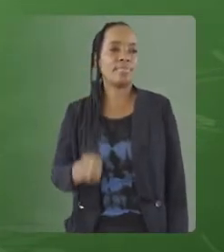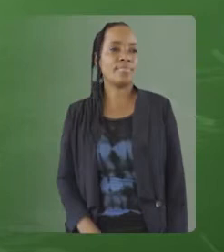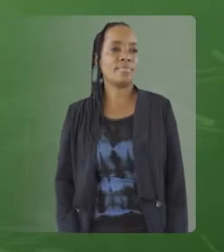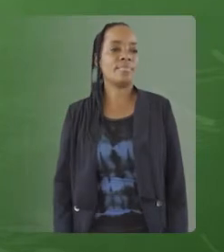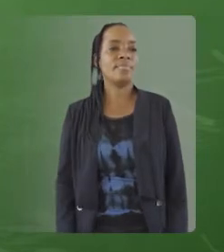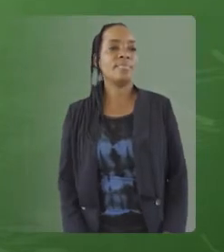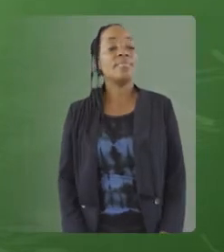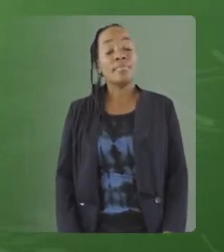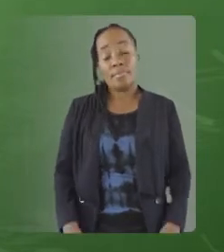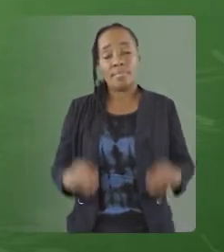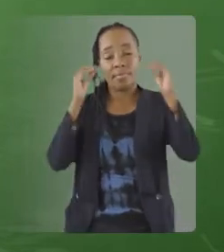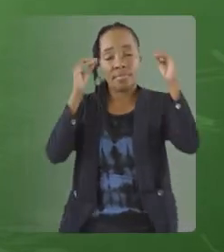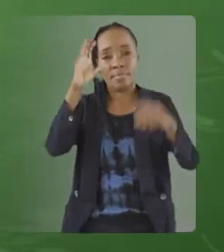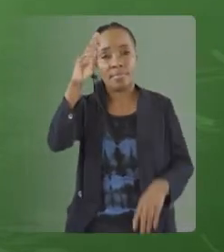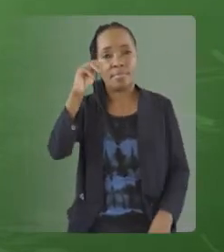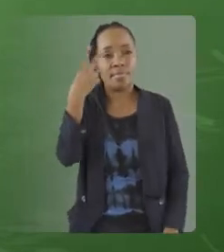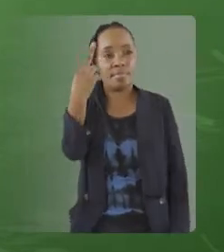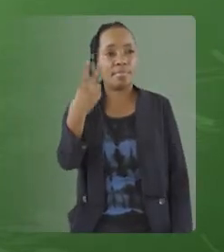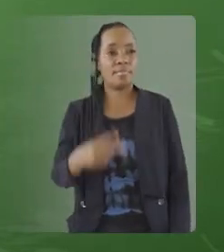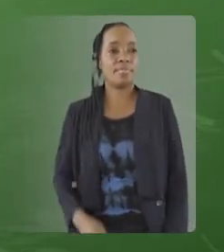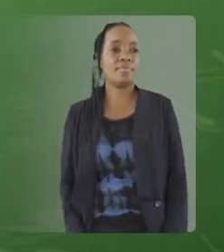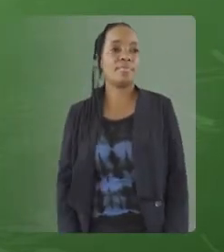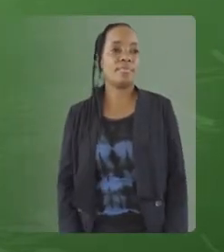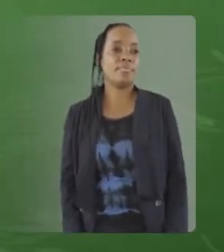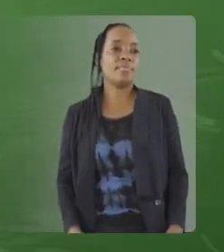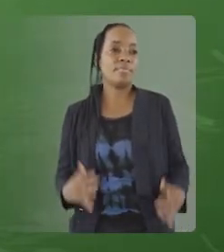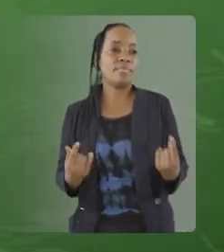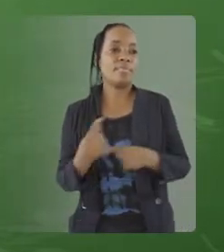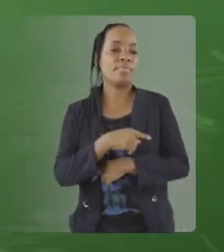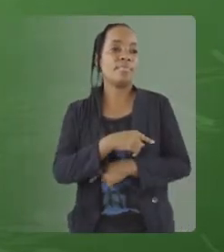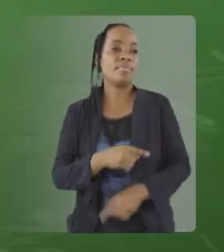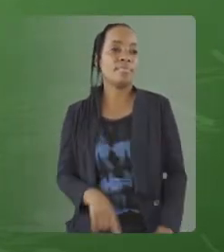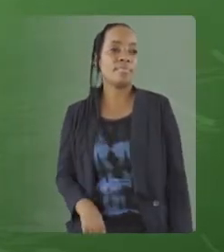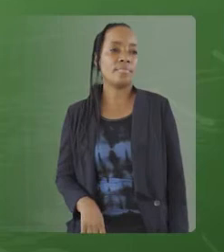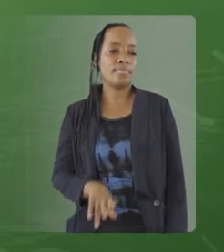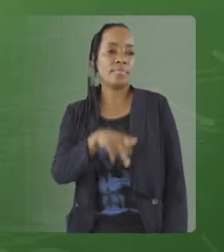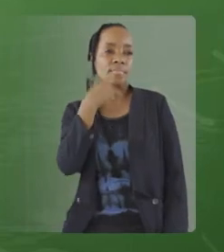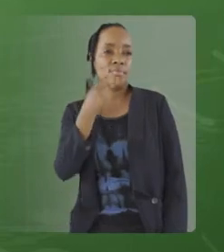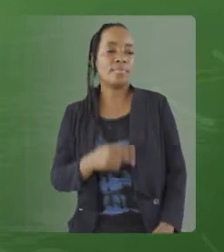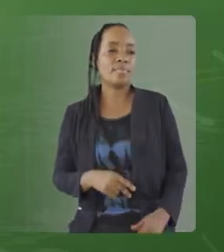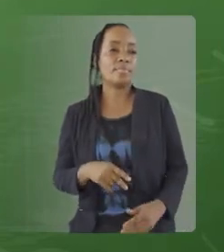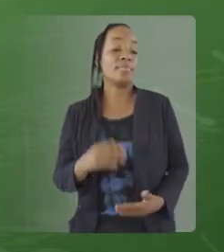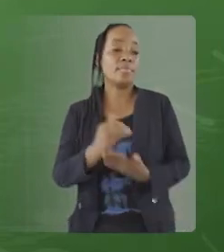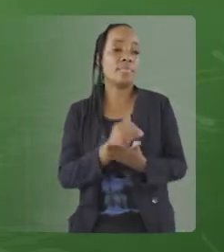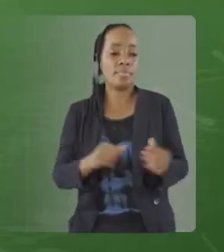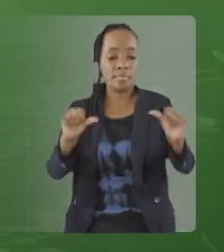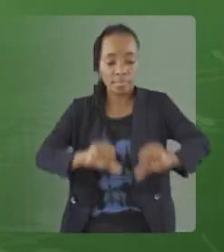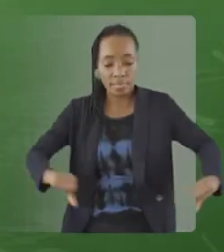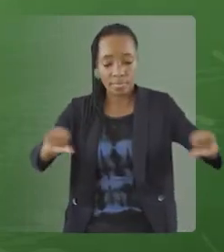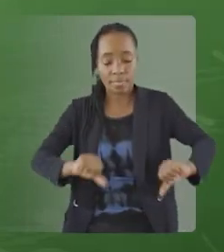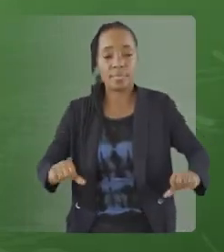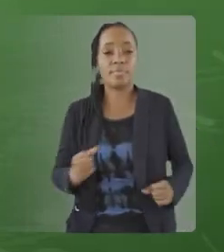de CM2. Je vais vous entretenir sur une leçon de sciences. Chers